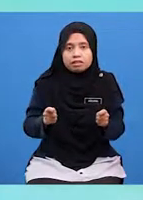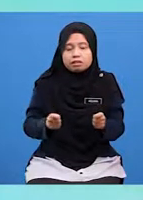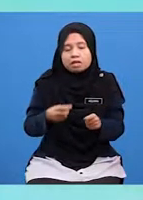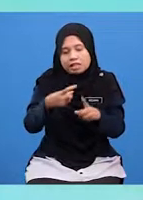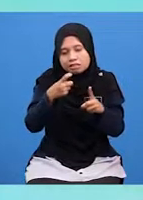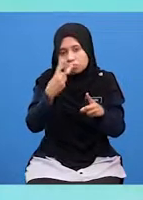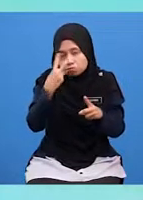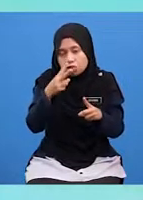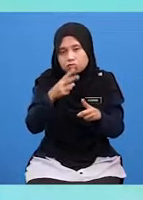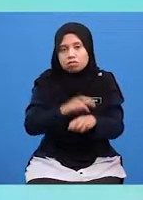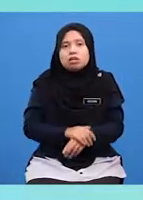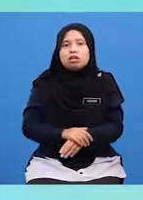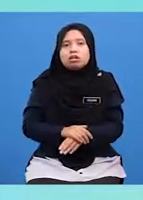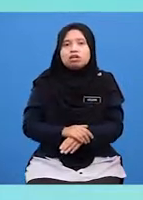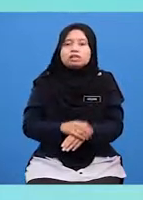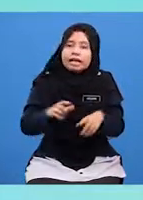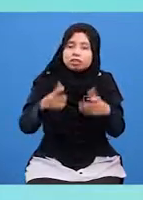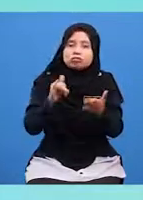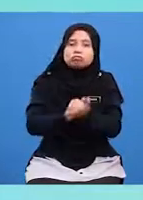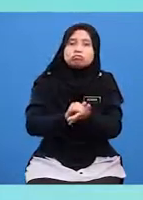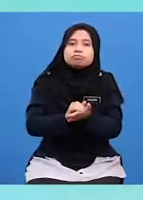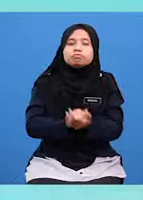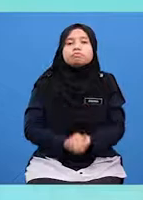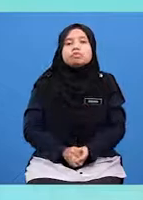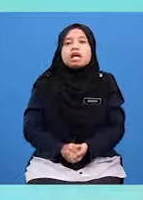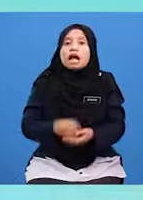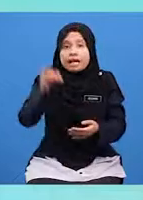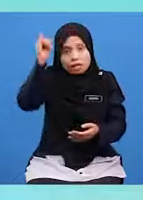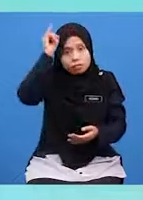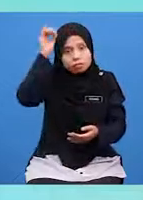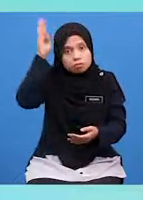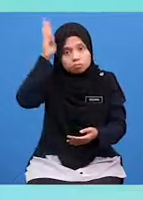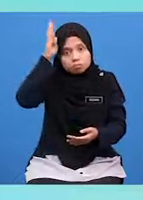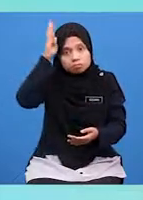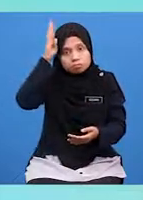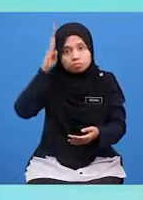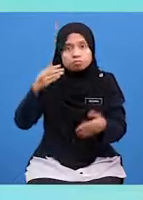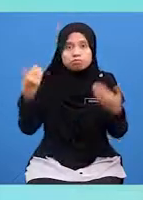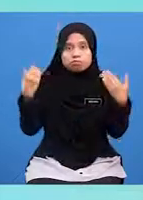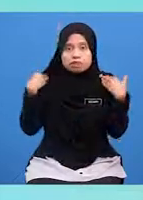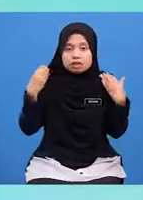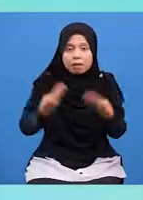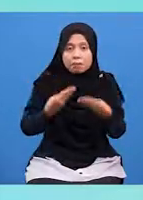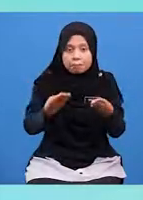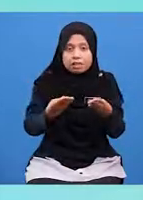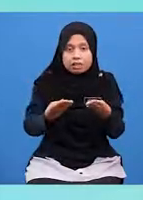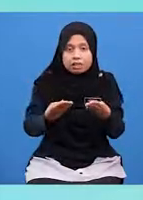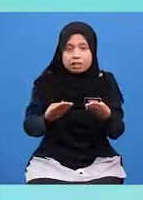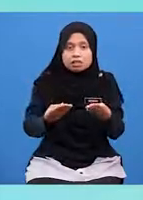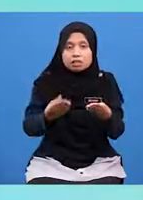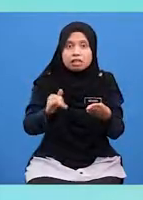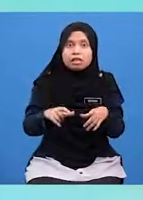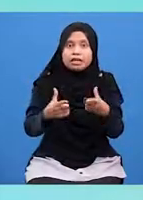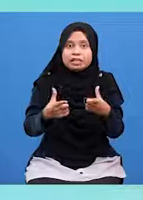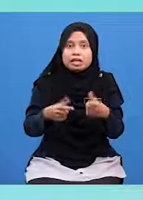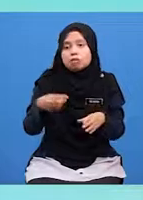pengamatannya. Sumbangan dalam bidang sejarah. Ibnu Battuta turut memberi sumbangan besar dalam